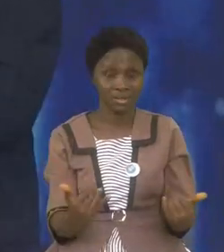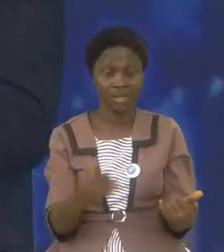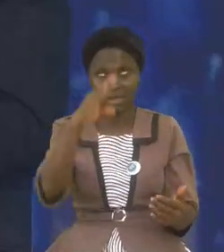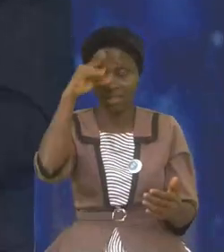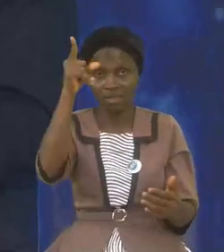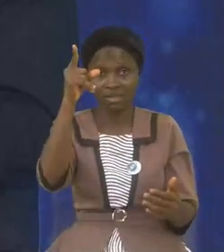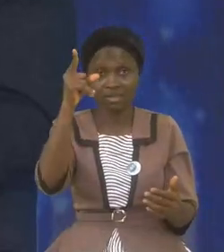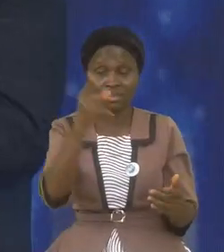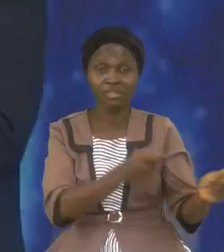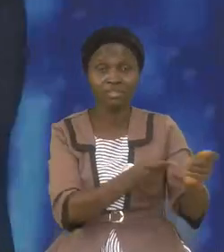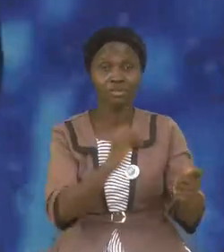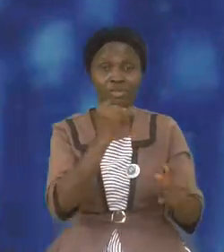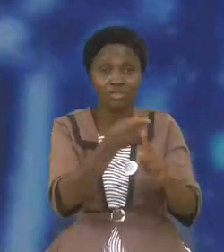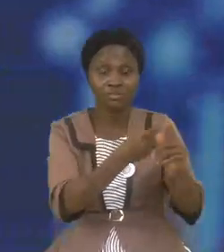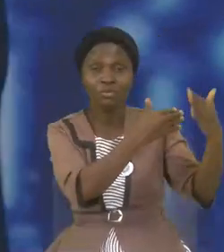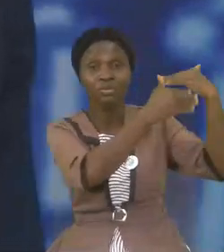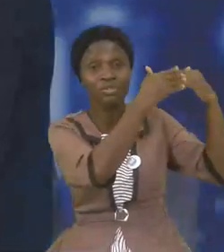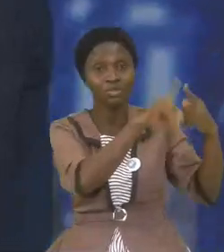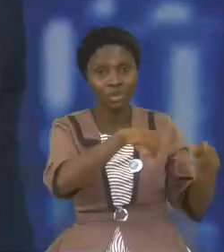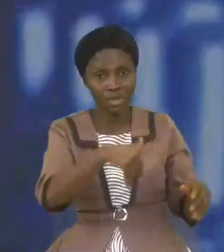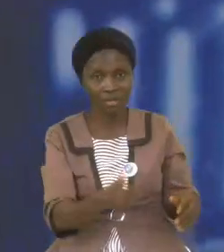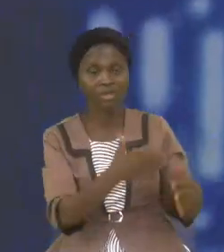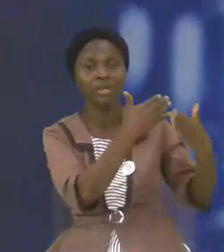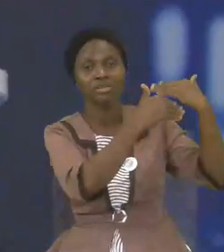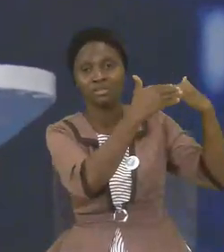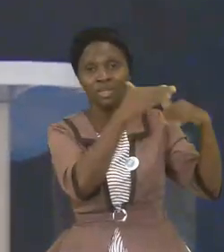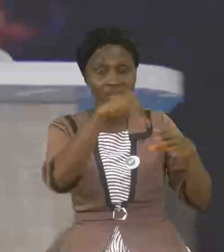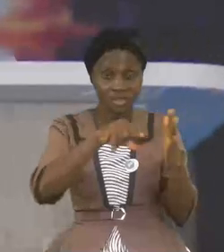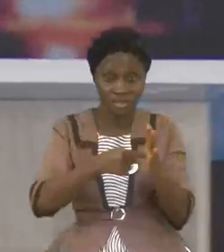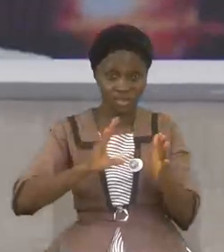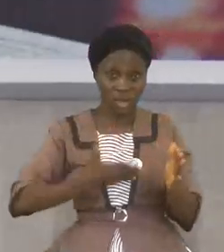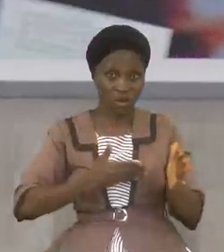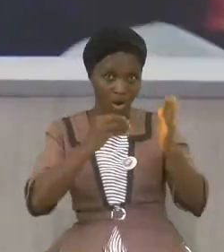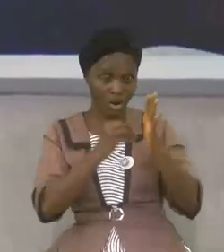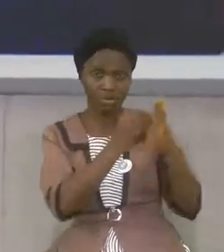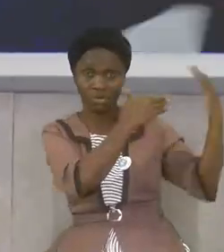son règne est un règne éternel, même sa domination subsiste de génération en génération.